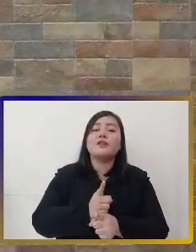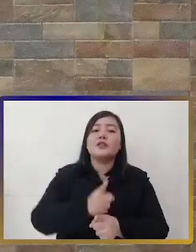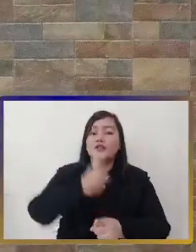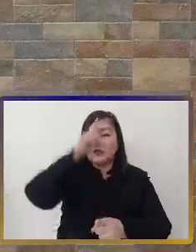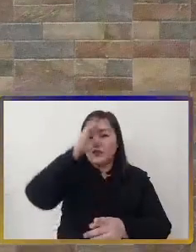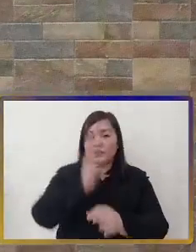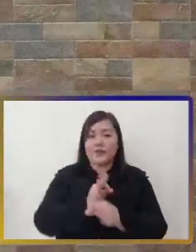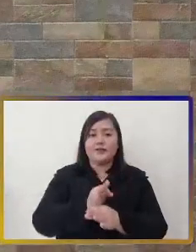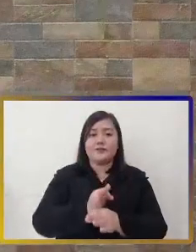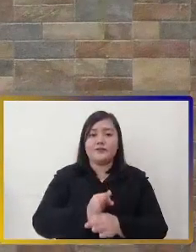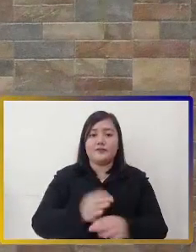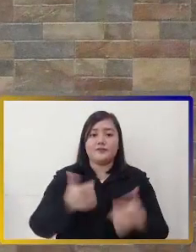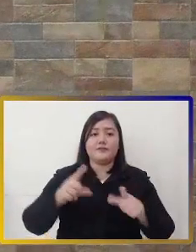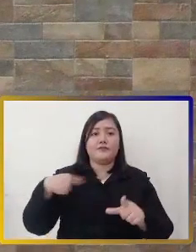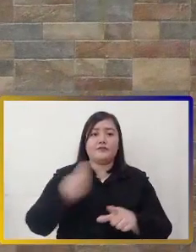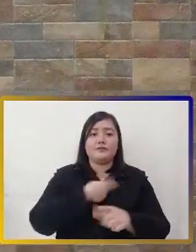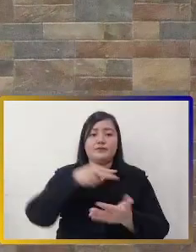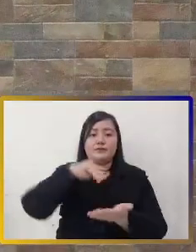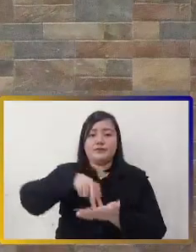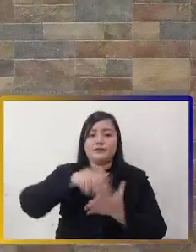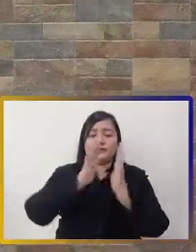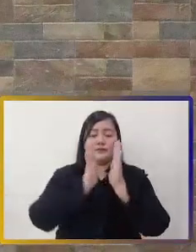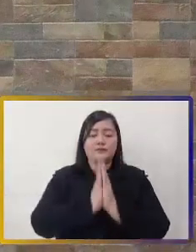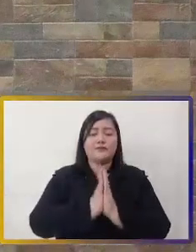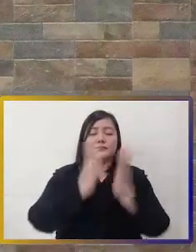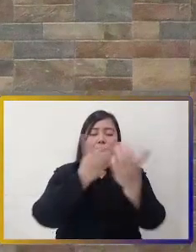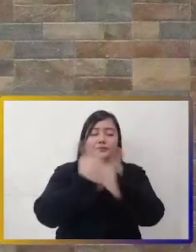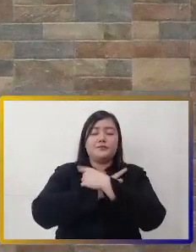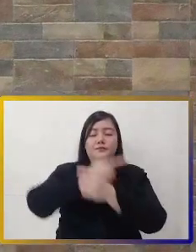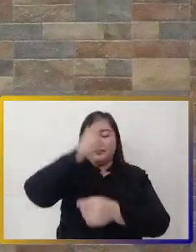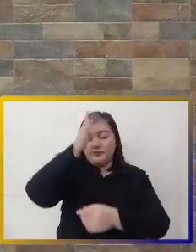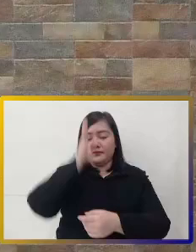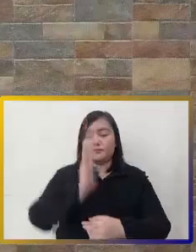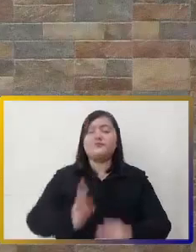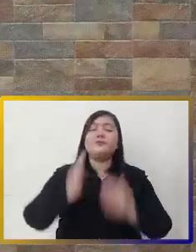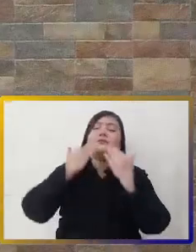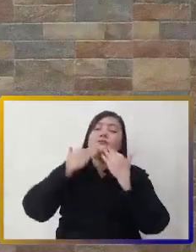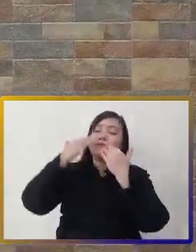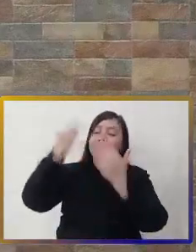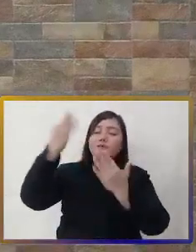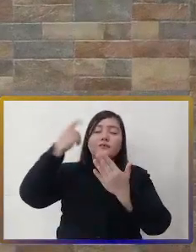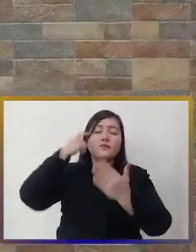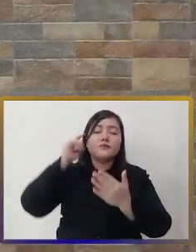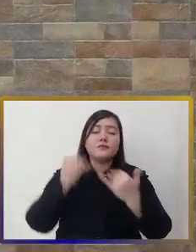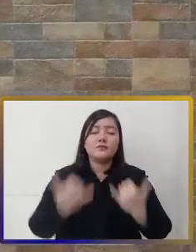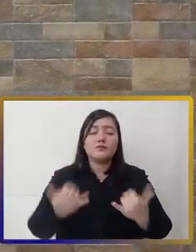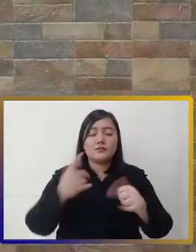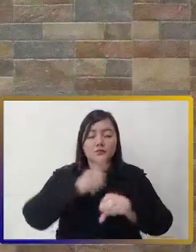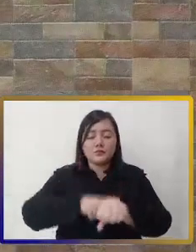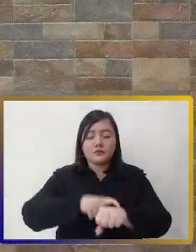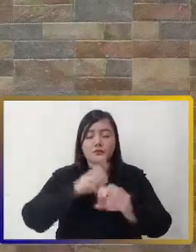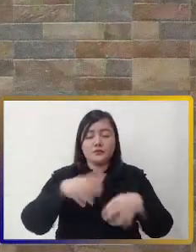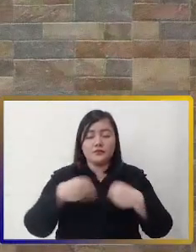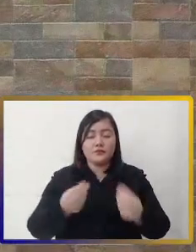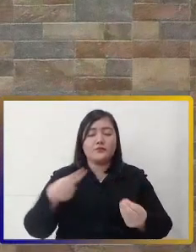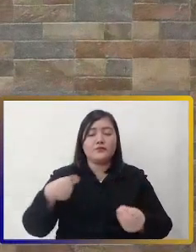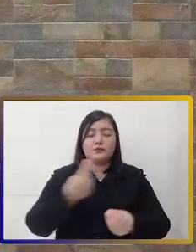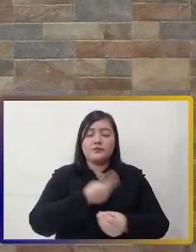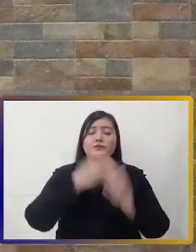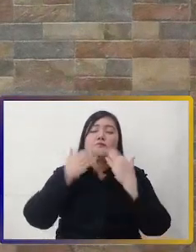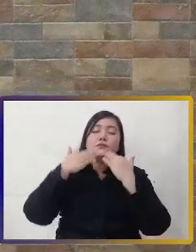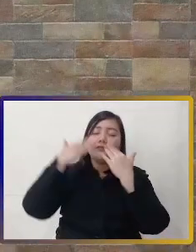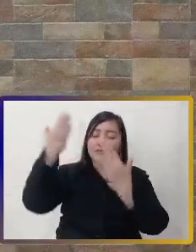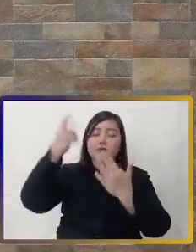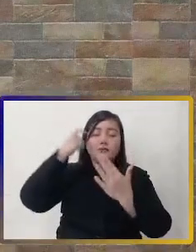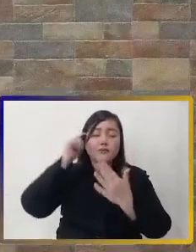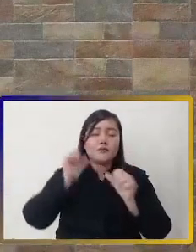let's all stand up please. Tayo po ay manalangin. Dakilang Diyos sa mga pangyarihan sa lahat. Maraming salamat po Panginoon sa oras na pinagkaloob niyo po sa amin. Salamat at patuloy